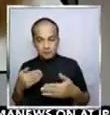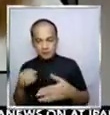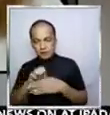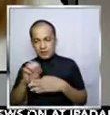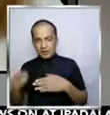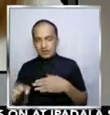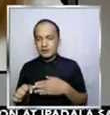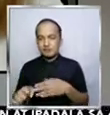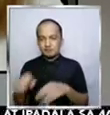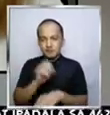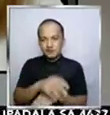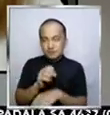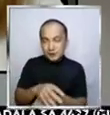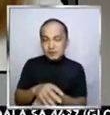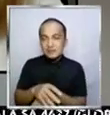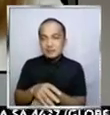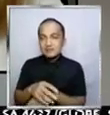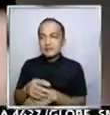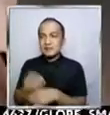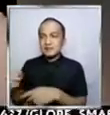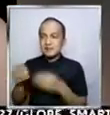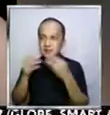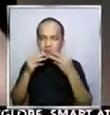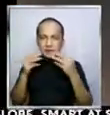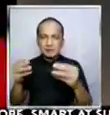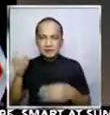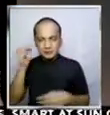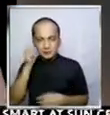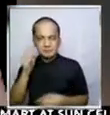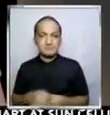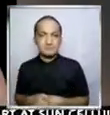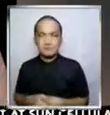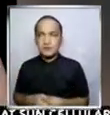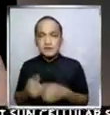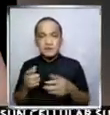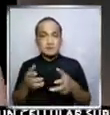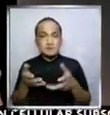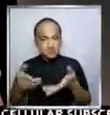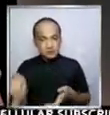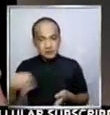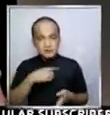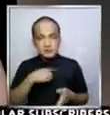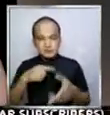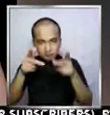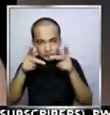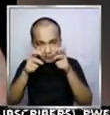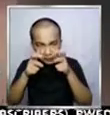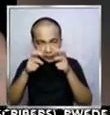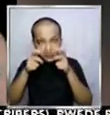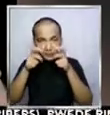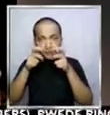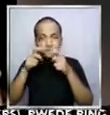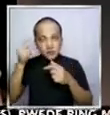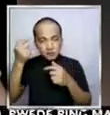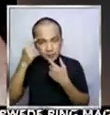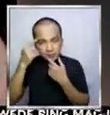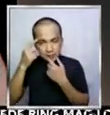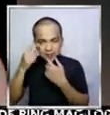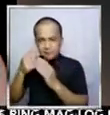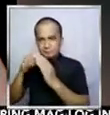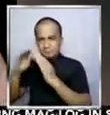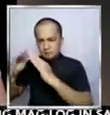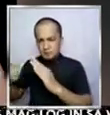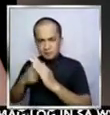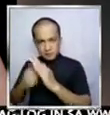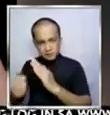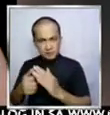chikahan, nag-iwan ng message si Solen. "Let's just listen to the government. Let's try and stay home to also help our